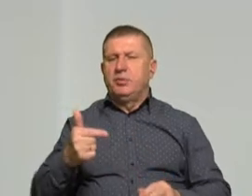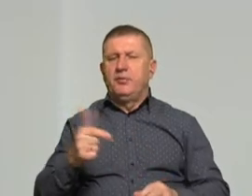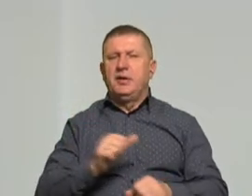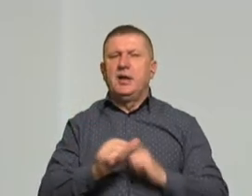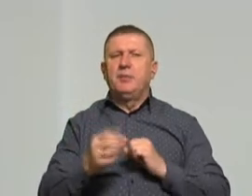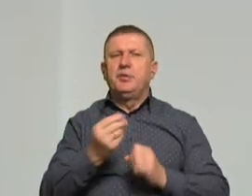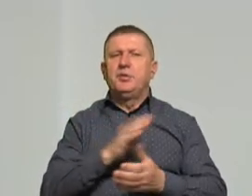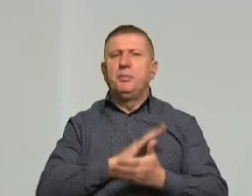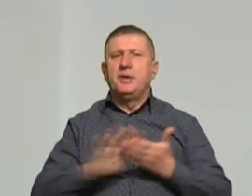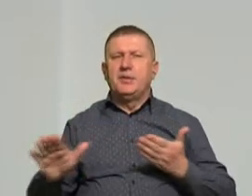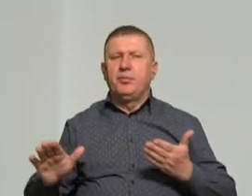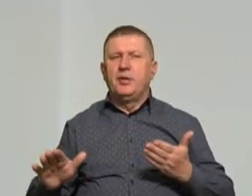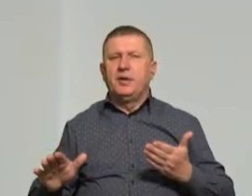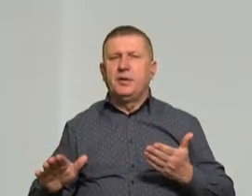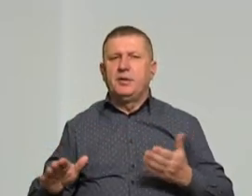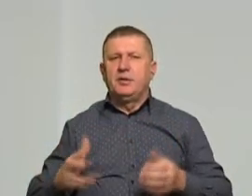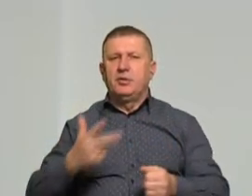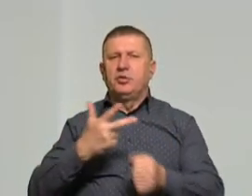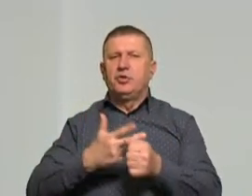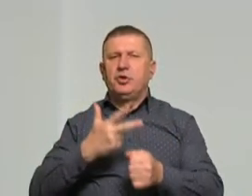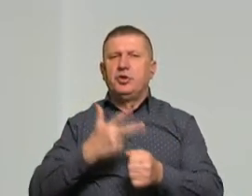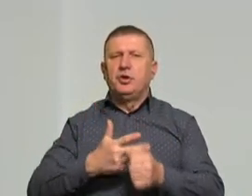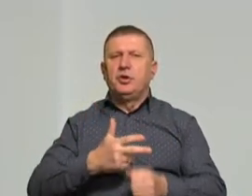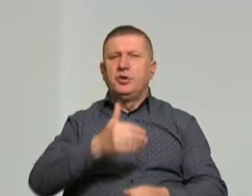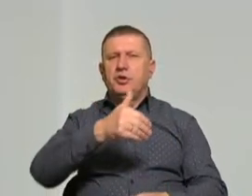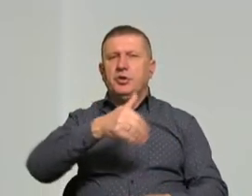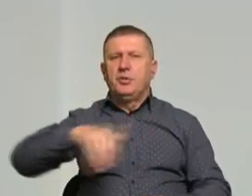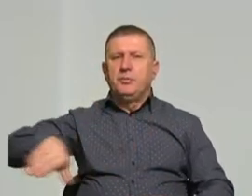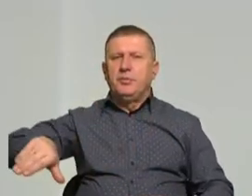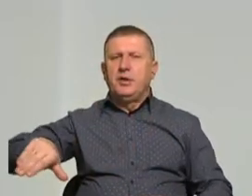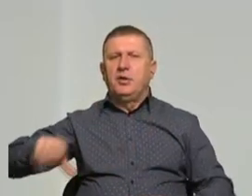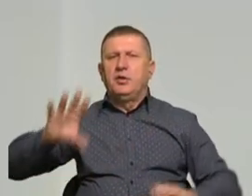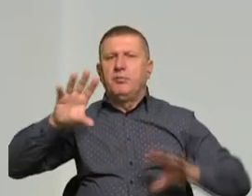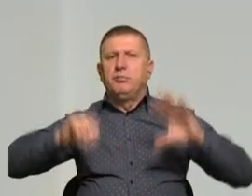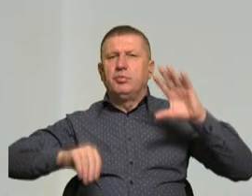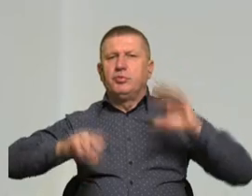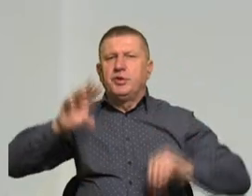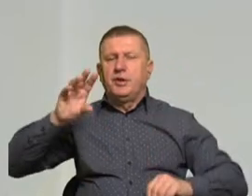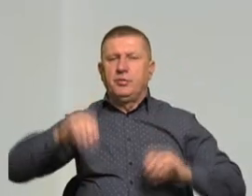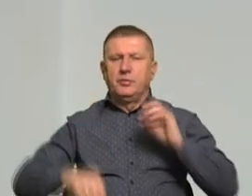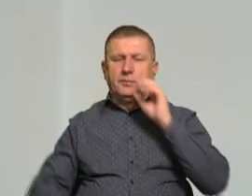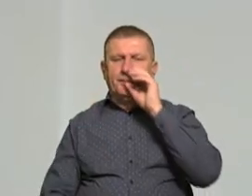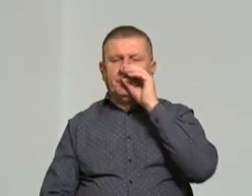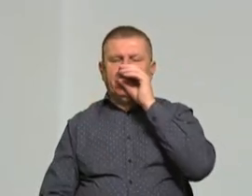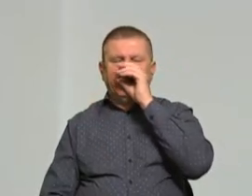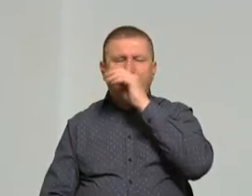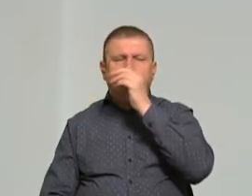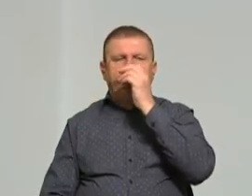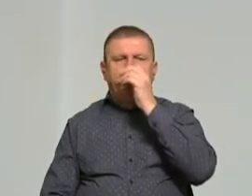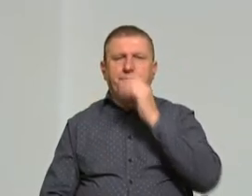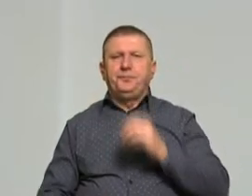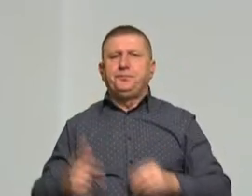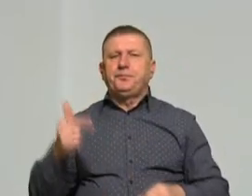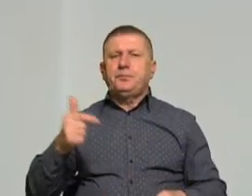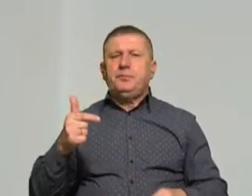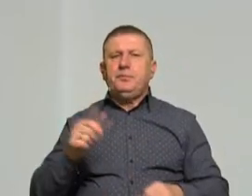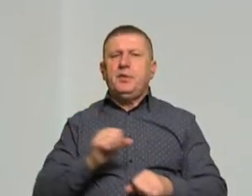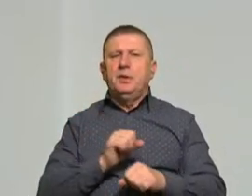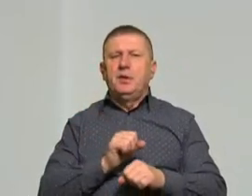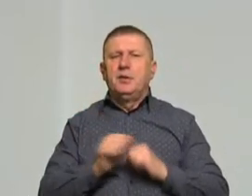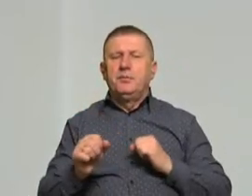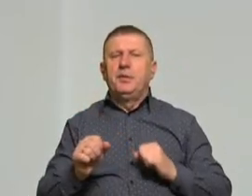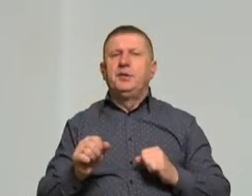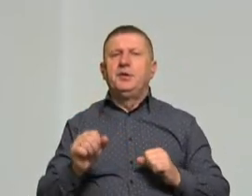uważam, że powinno się to odbyć. W końcu jest to 30 milionów budżetu, czyli pieniędzy podatników. Powinno to być